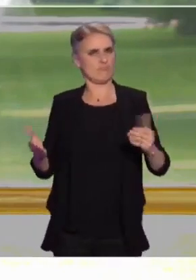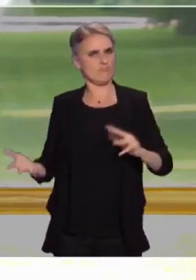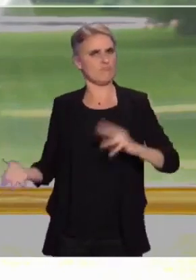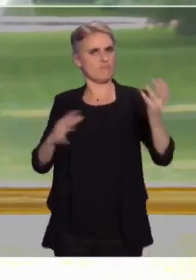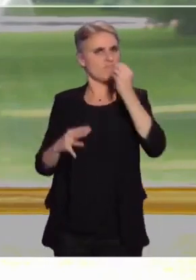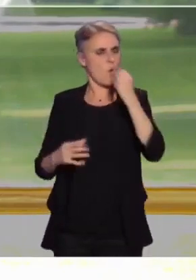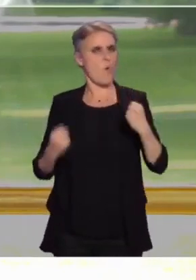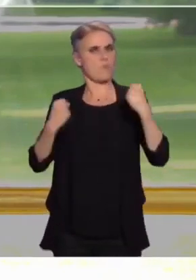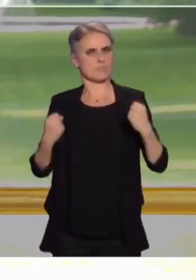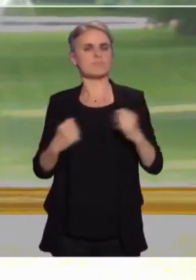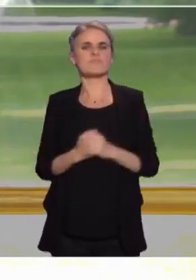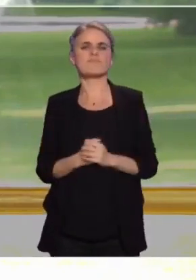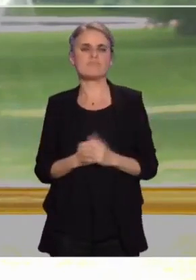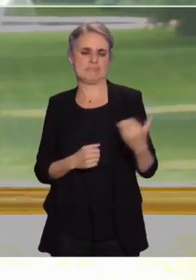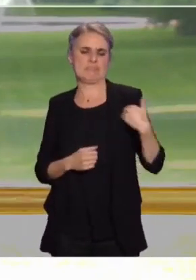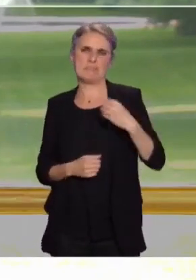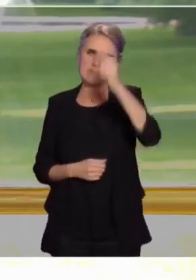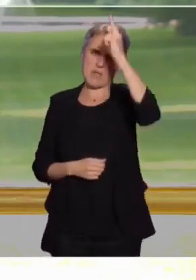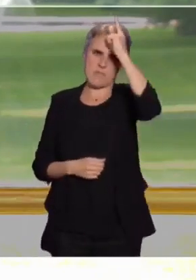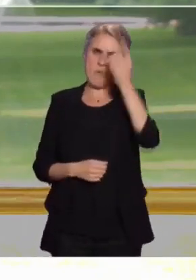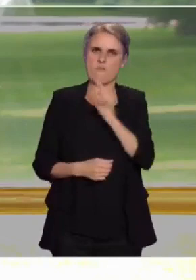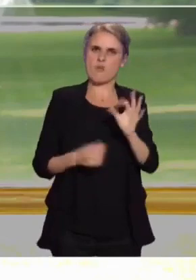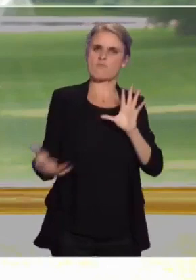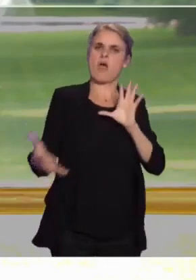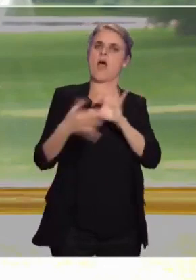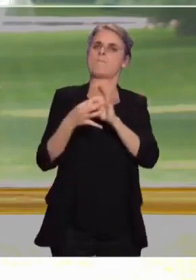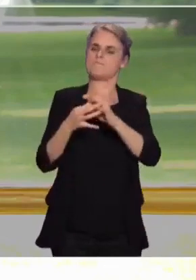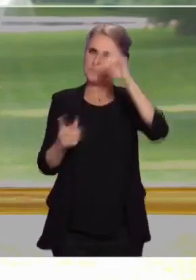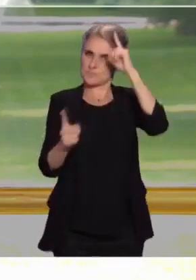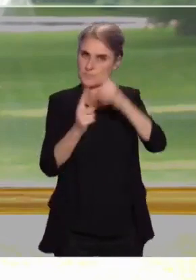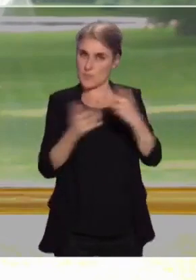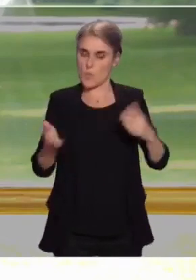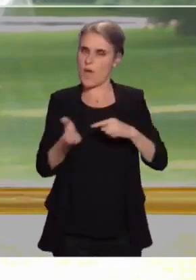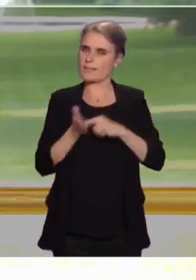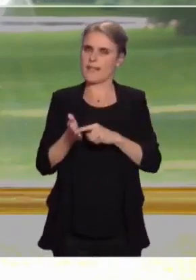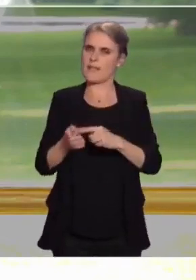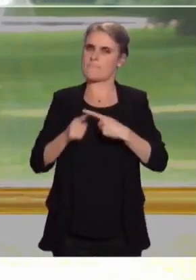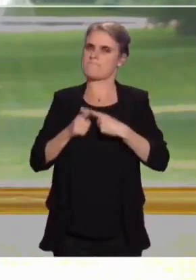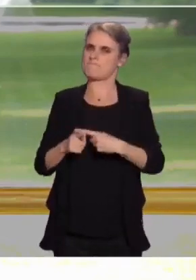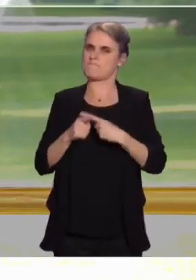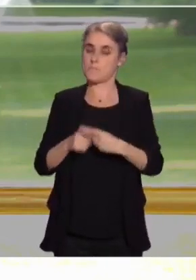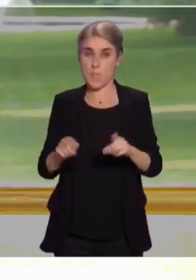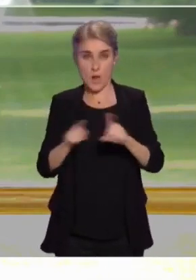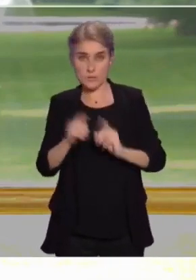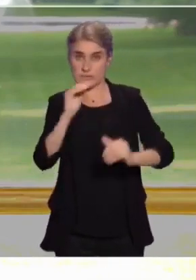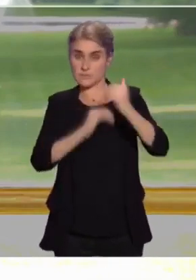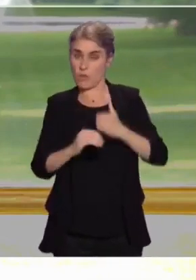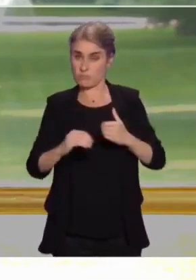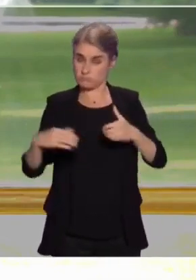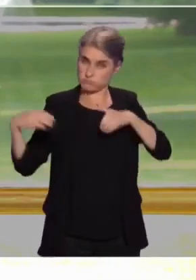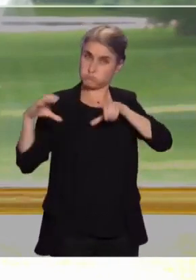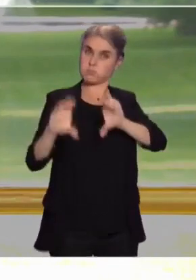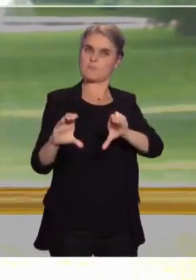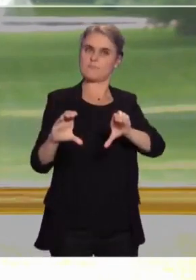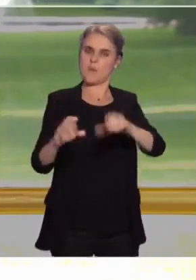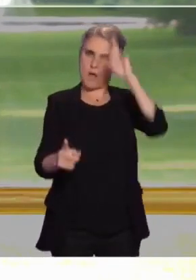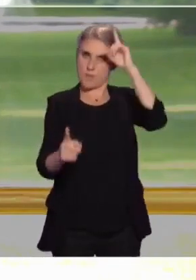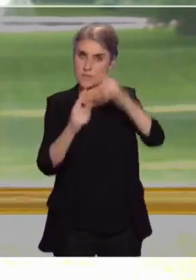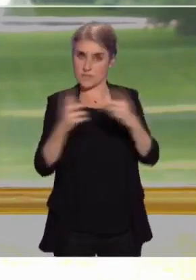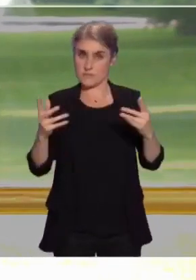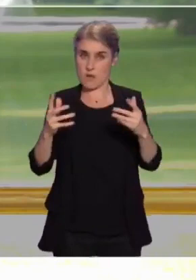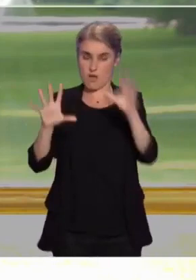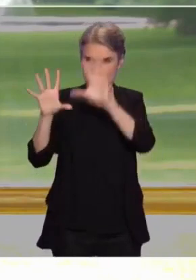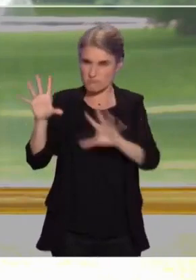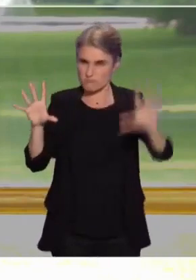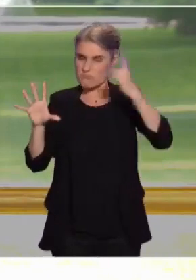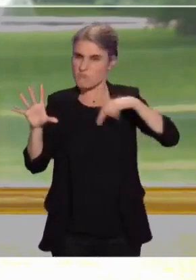l'accord franco allemand autour d'un endettement conjointe et d'un plan d'investissement pour redresser l'économie du continent